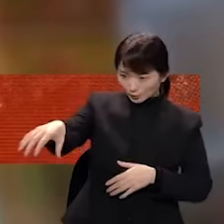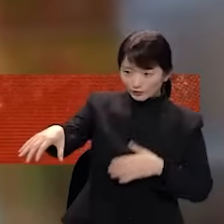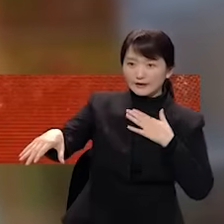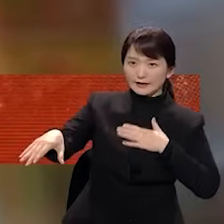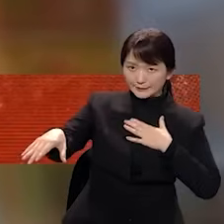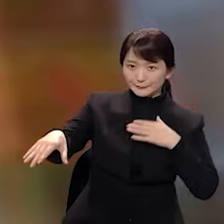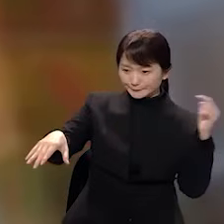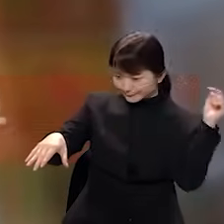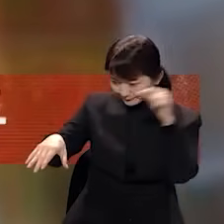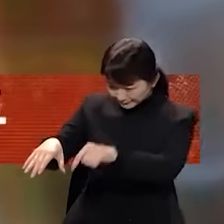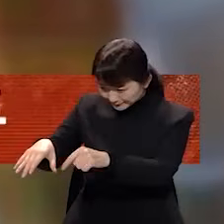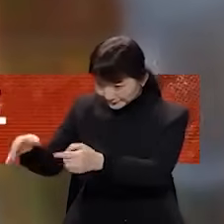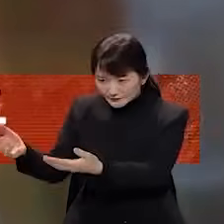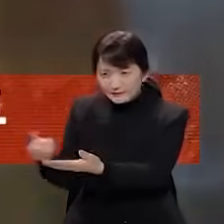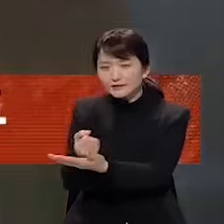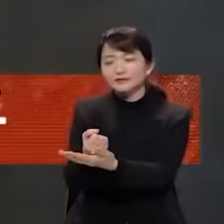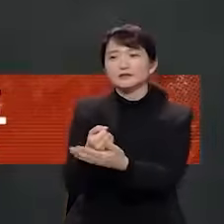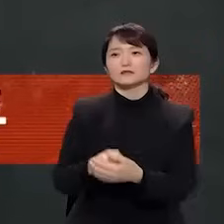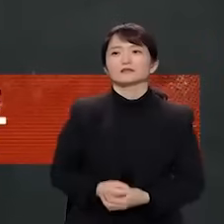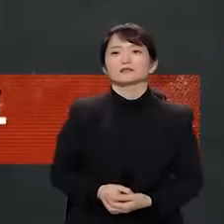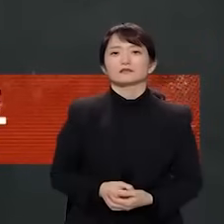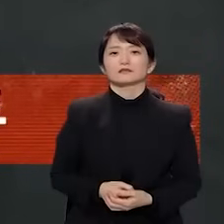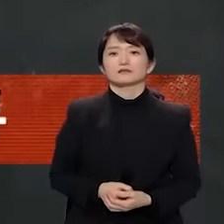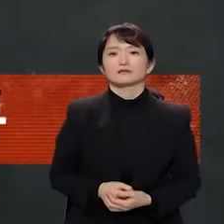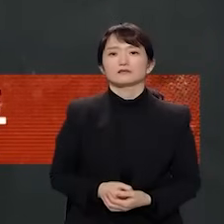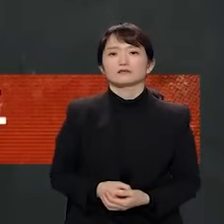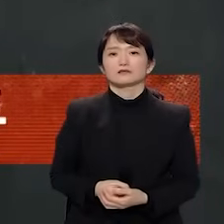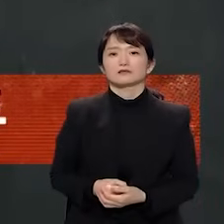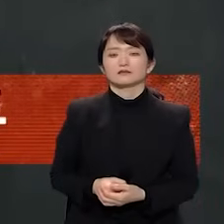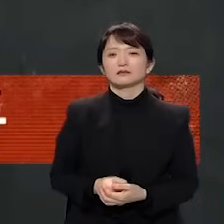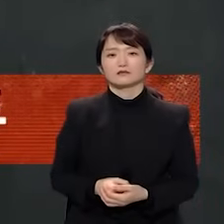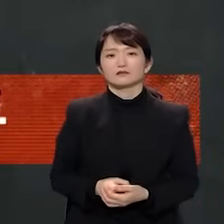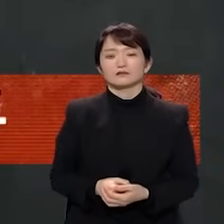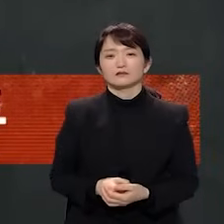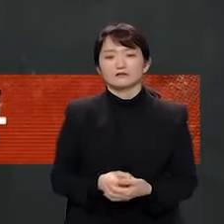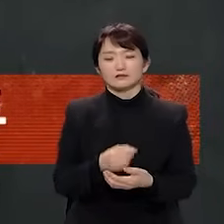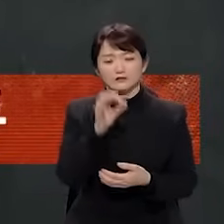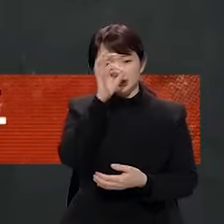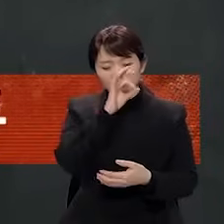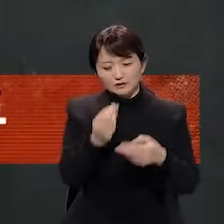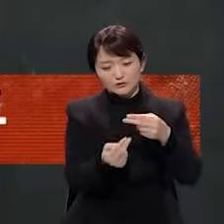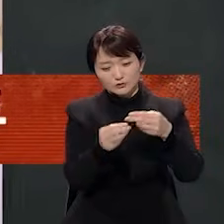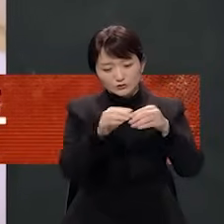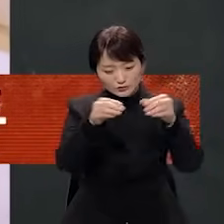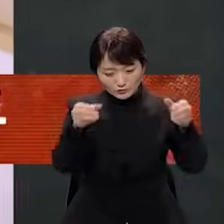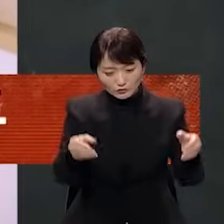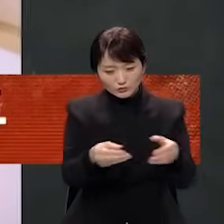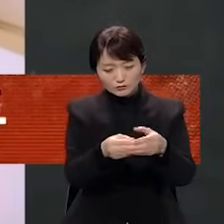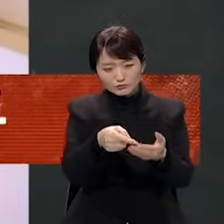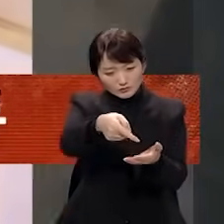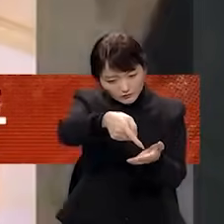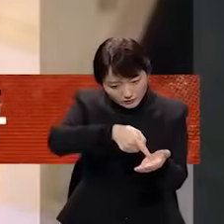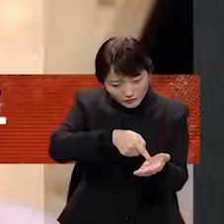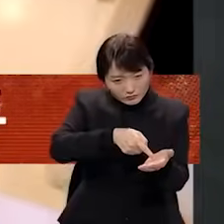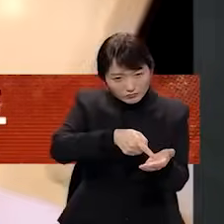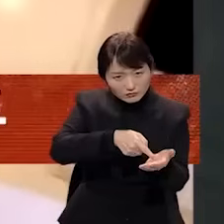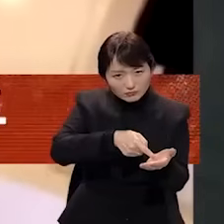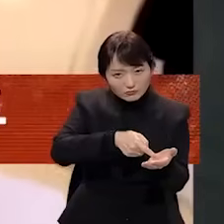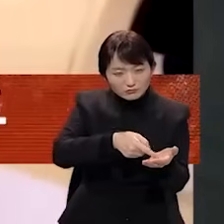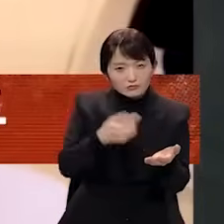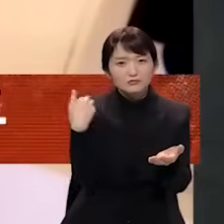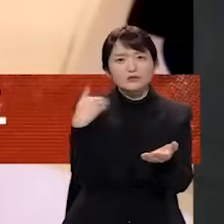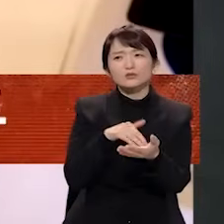갔다는 얘기고 그리고 배가른 돼지는 왜 다시 갔다 옵니까 뭐 돈 채워놓고 다음에 나 더 가져가게 하라는 건가요 진짜